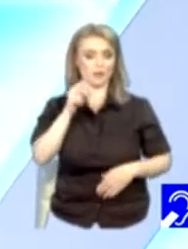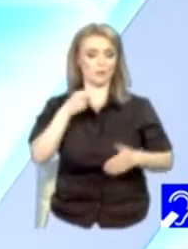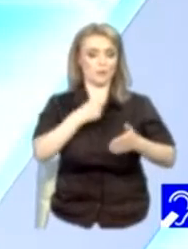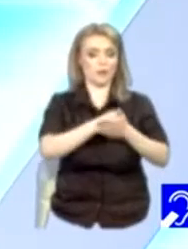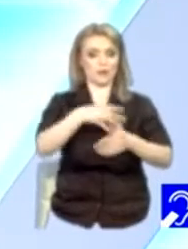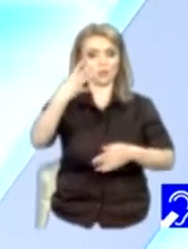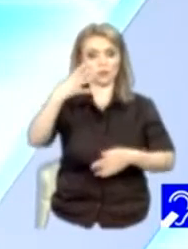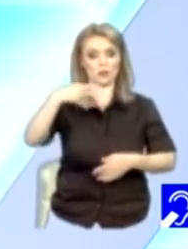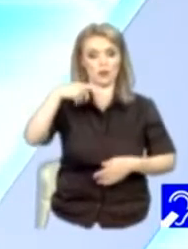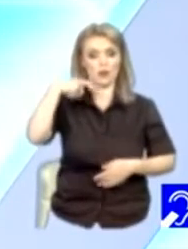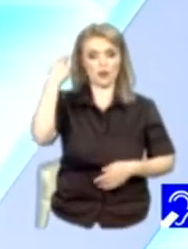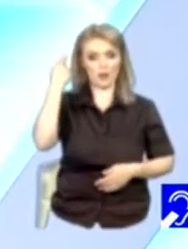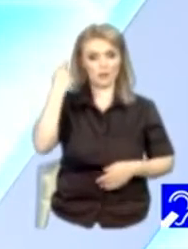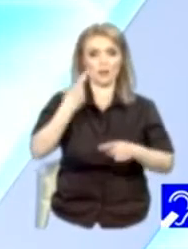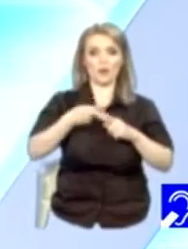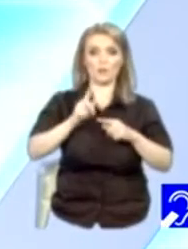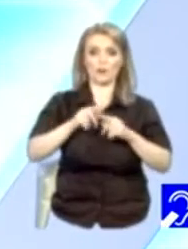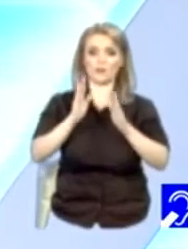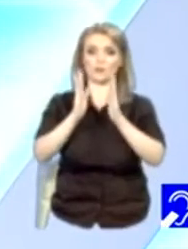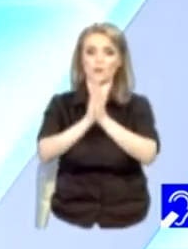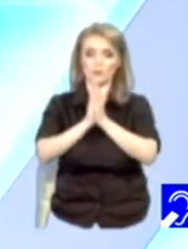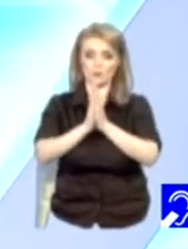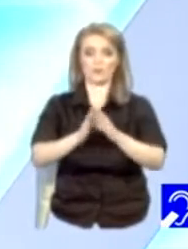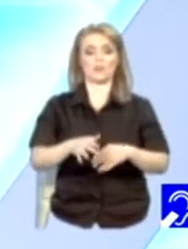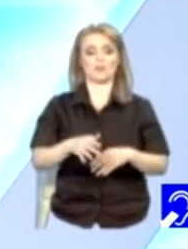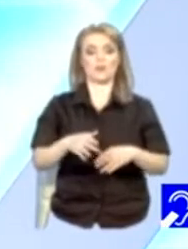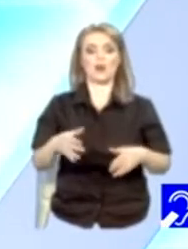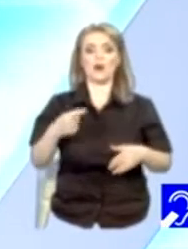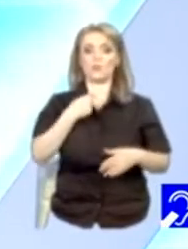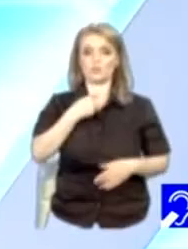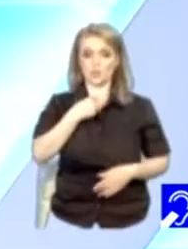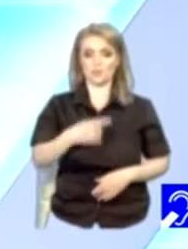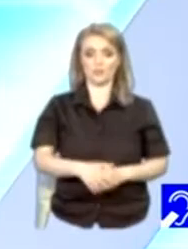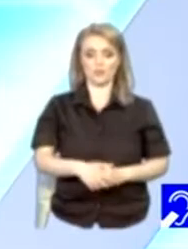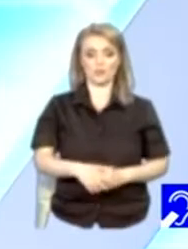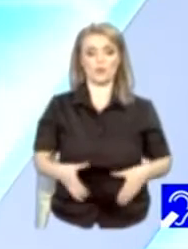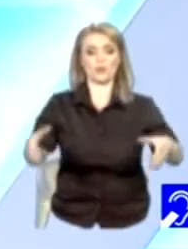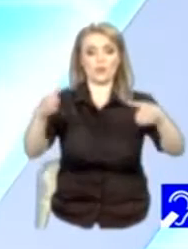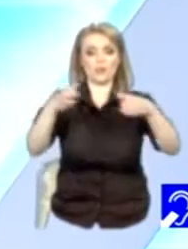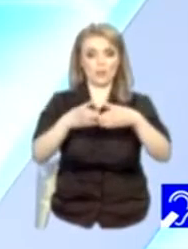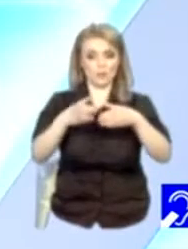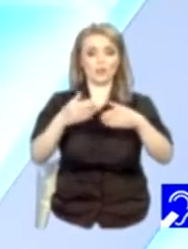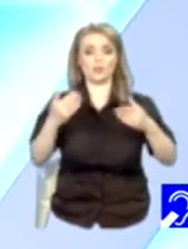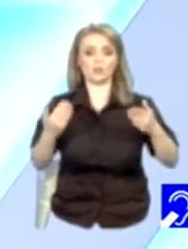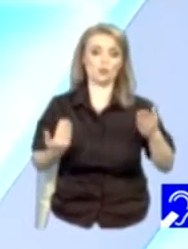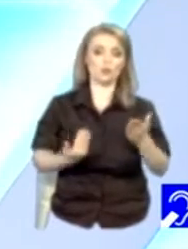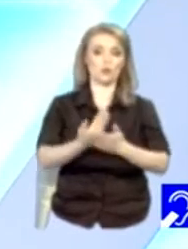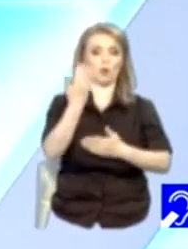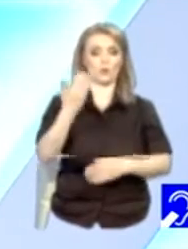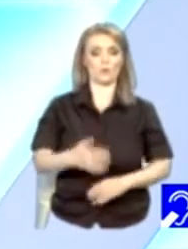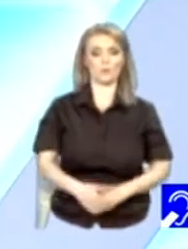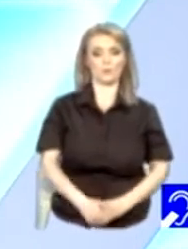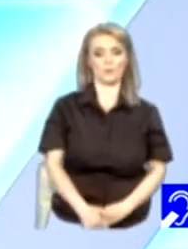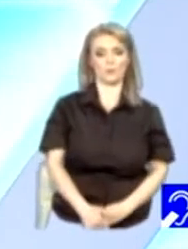Așa că vă îndemn să votăm o echipă nouă cu valori europene, votăm Floarea Soarelui, Partidul Verde Ecologist.